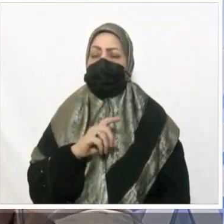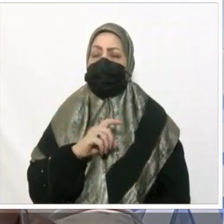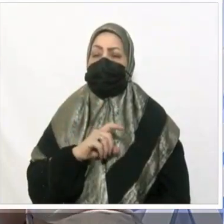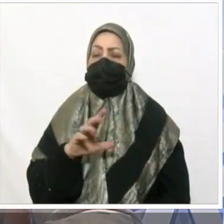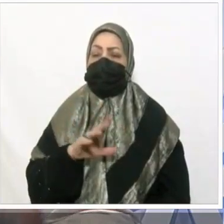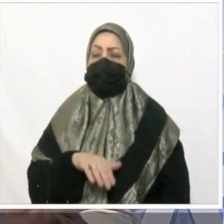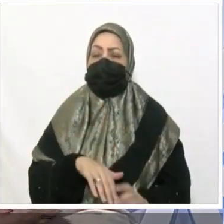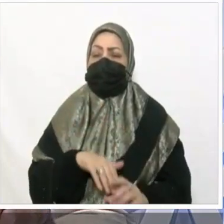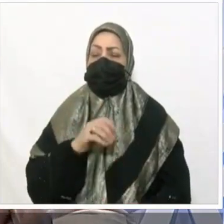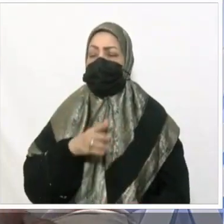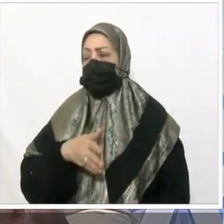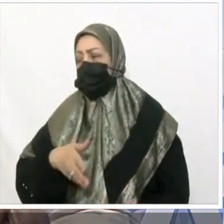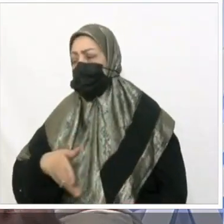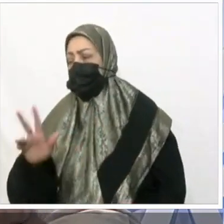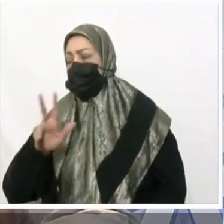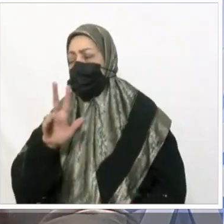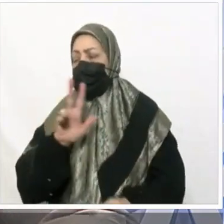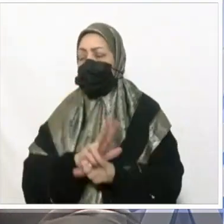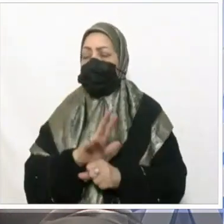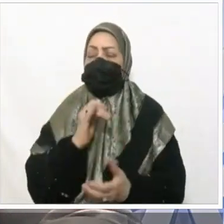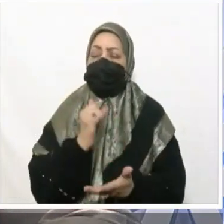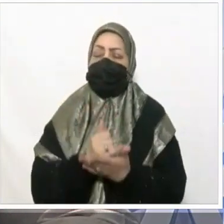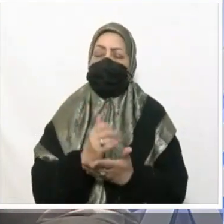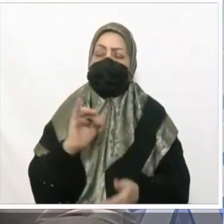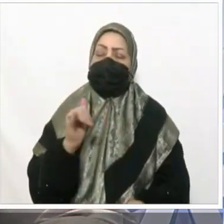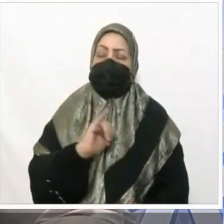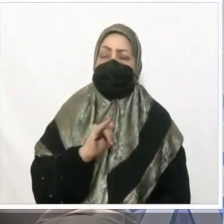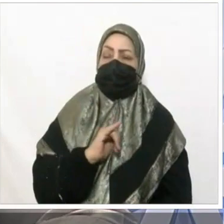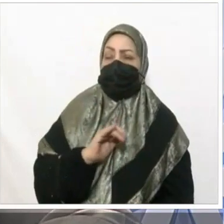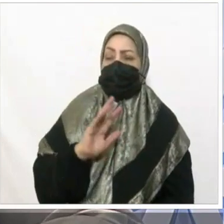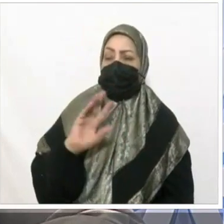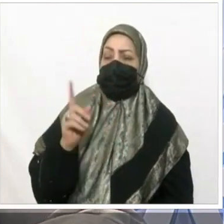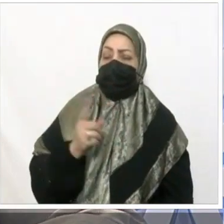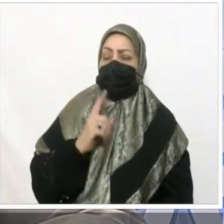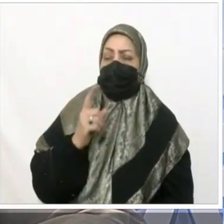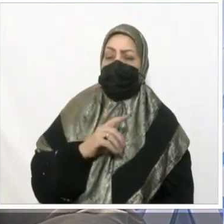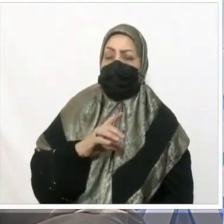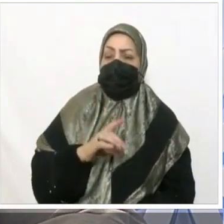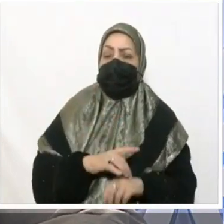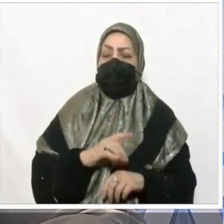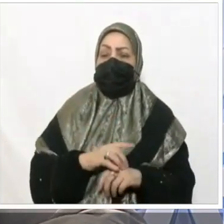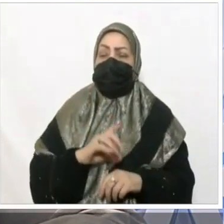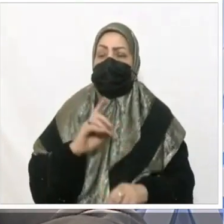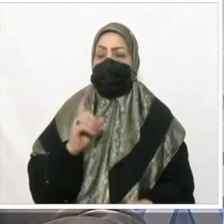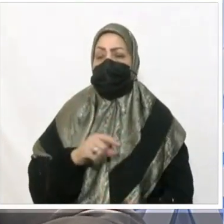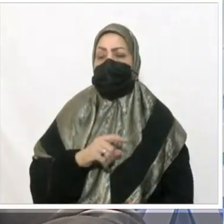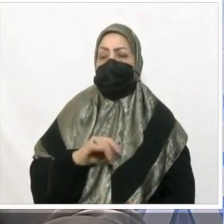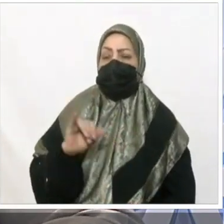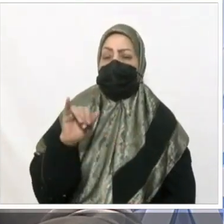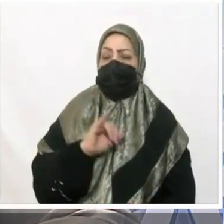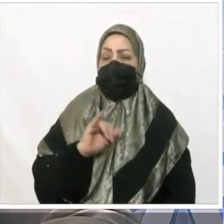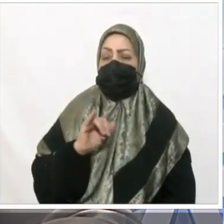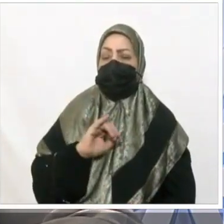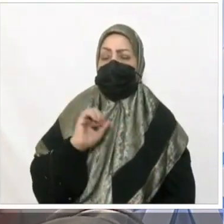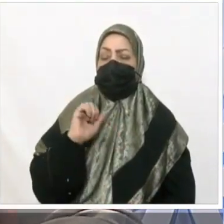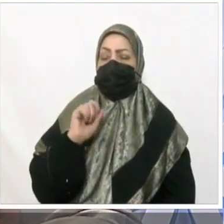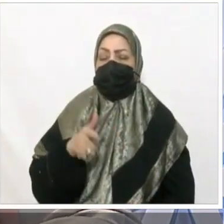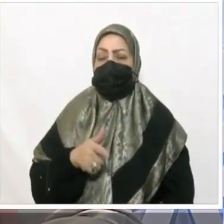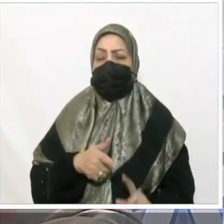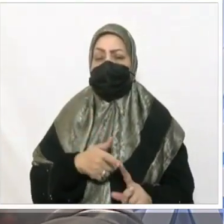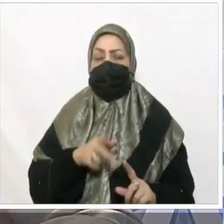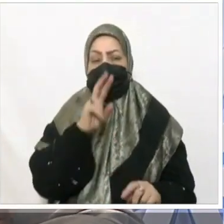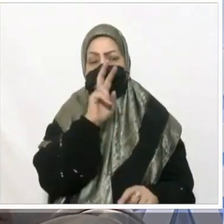المدرسة، عند ولد مريض، عند كذا، المهم أن الشخص الثاني يقوم بالعمل، فالأمر في هذا هين إن شاء الله